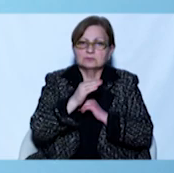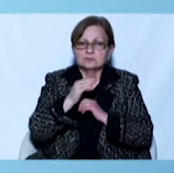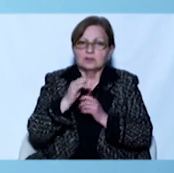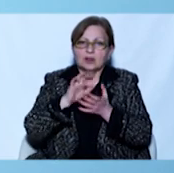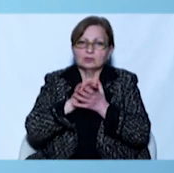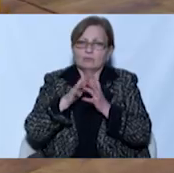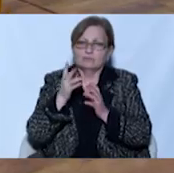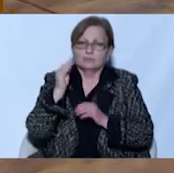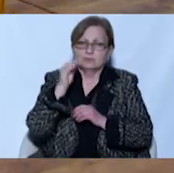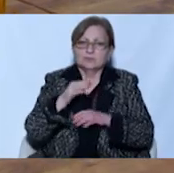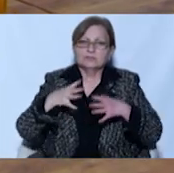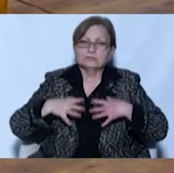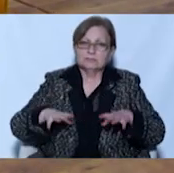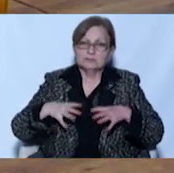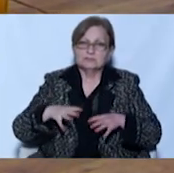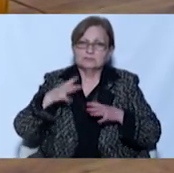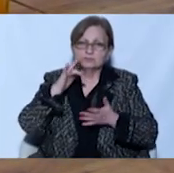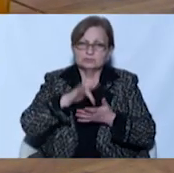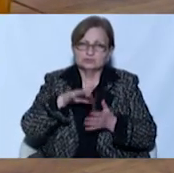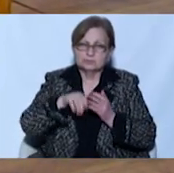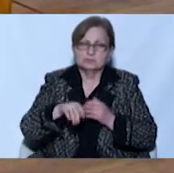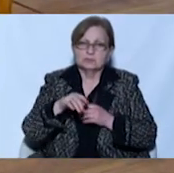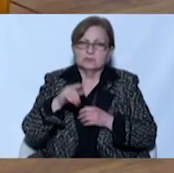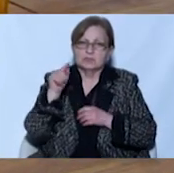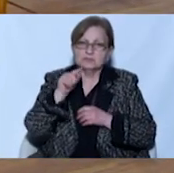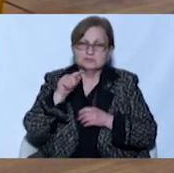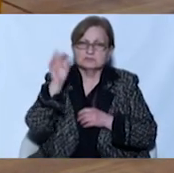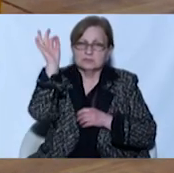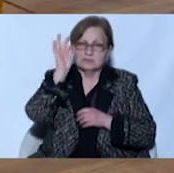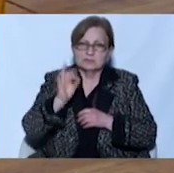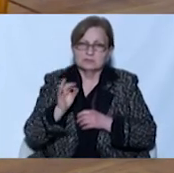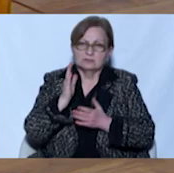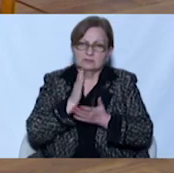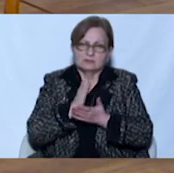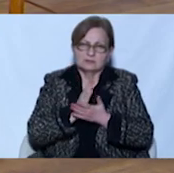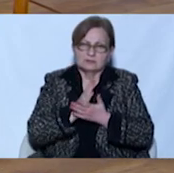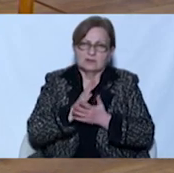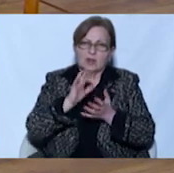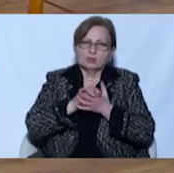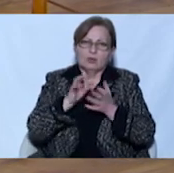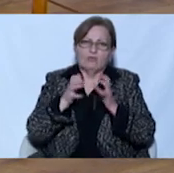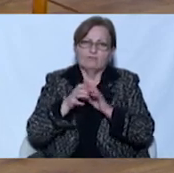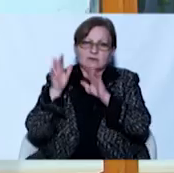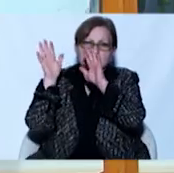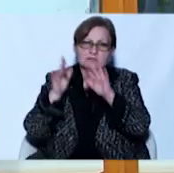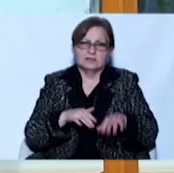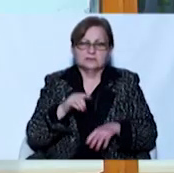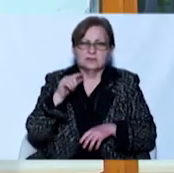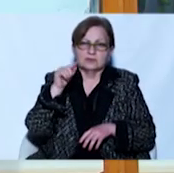თოვლი. თბილისში თებერვალი ხშირად არის თოვლიანი.